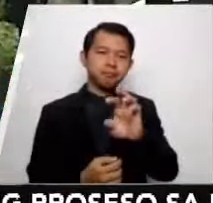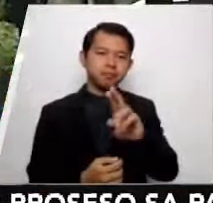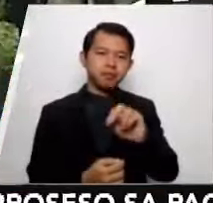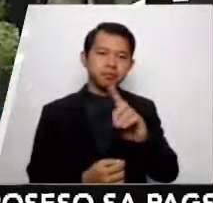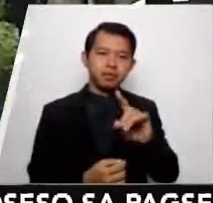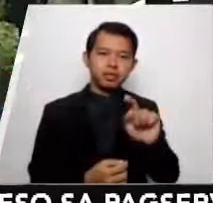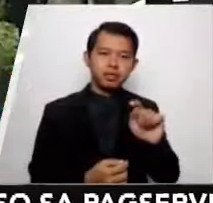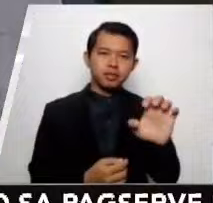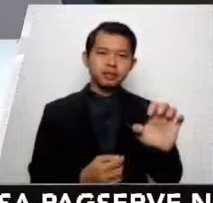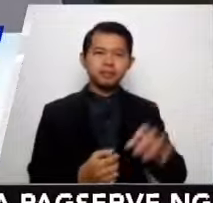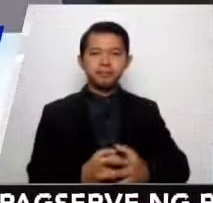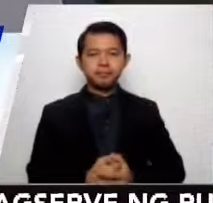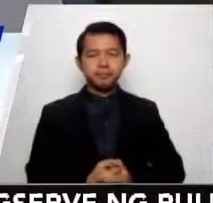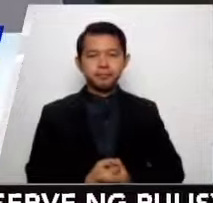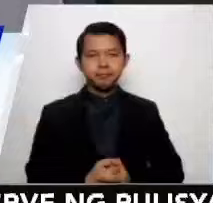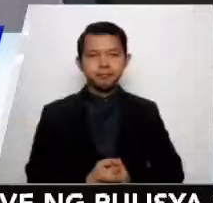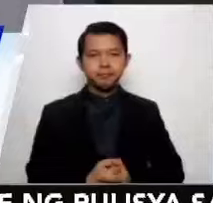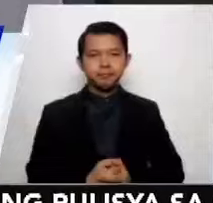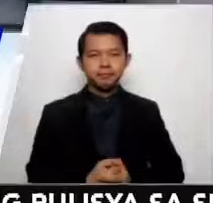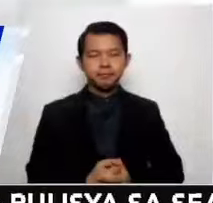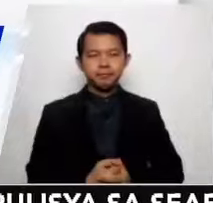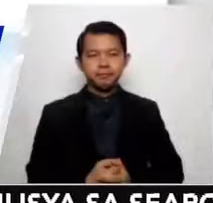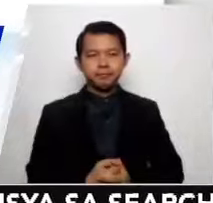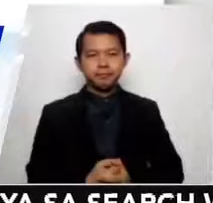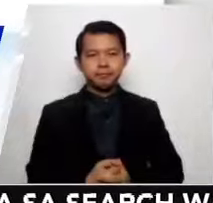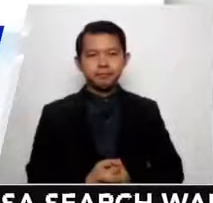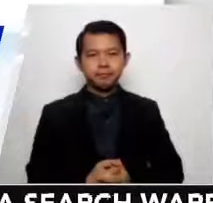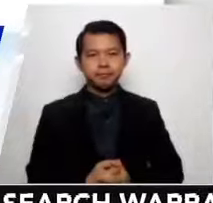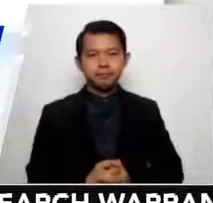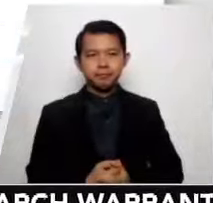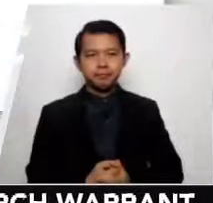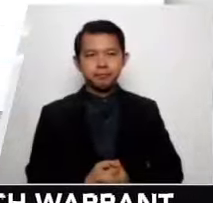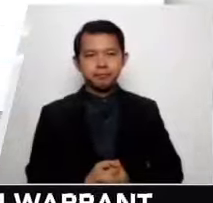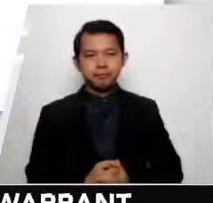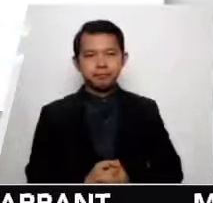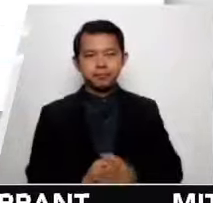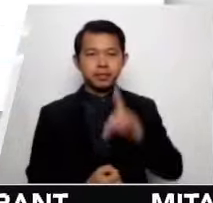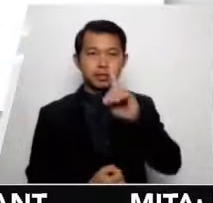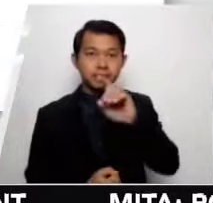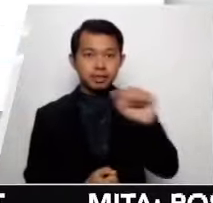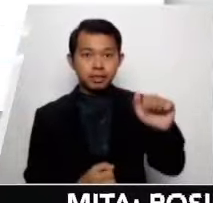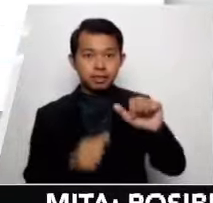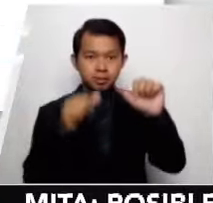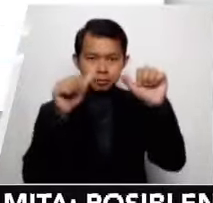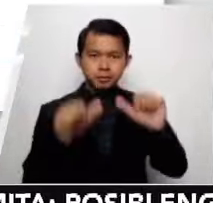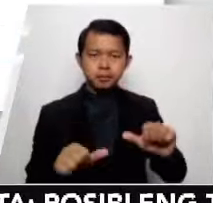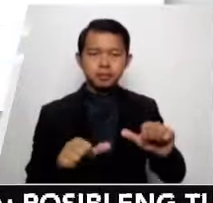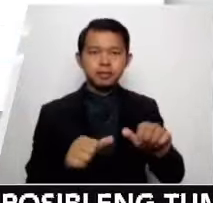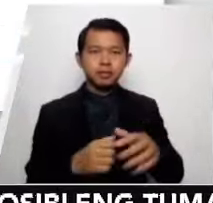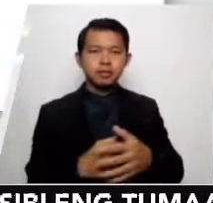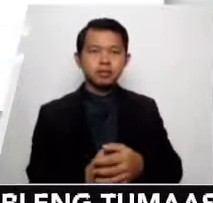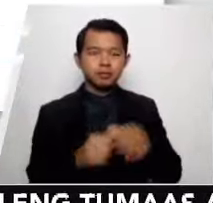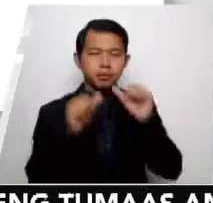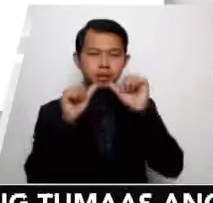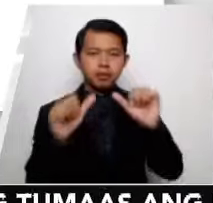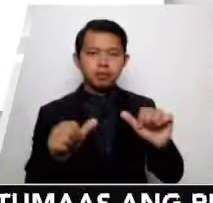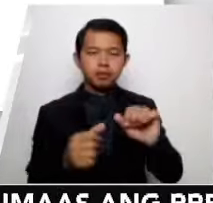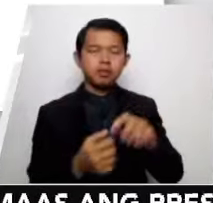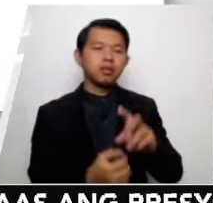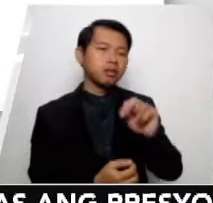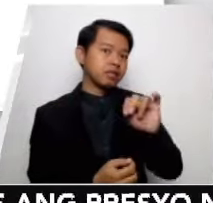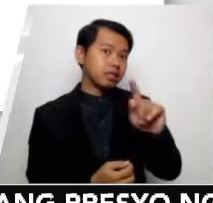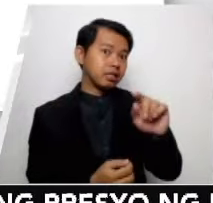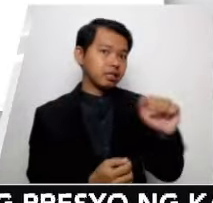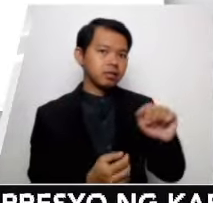Sa sulat na pinadala sa Department of Agriculture, inihayag ng Meat Importers and Traders Association o MITA ang pagkabahala sa utos